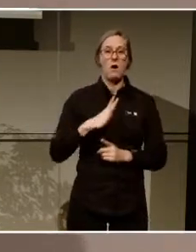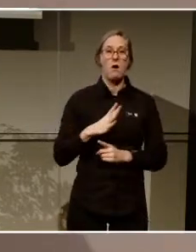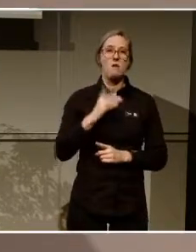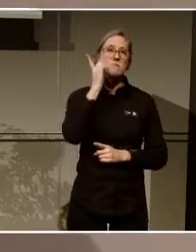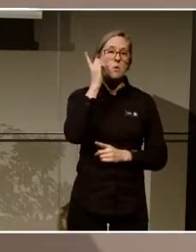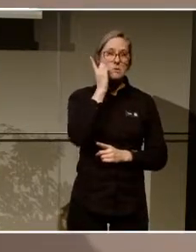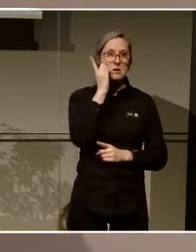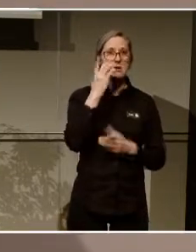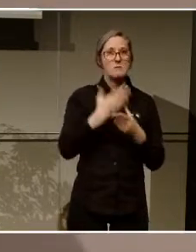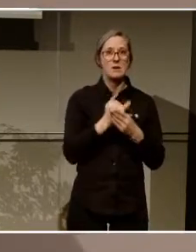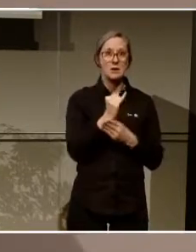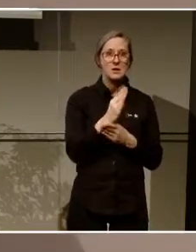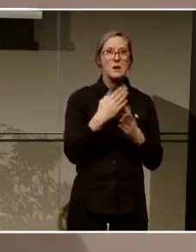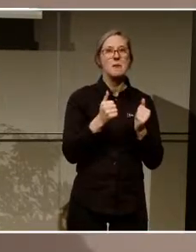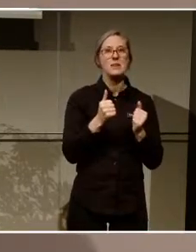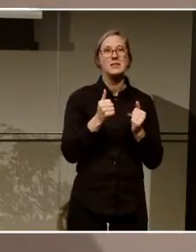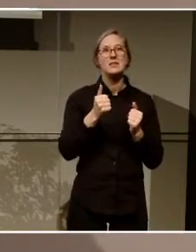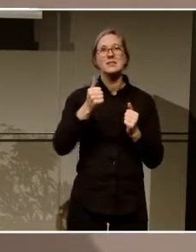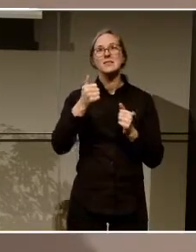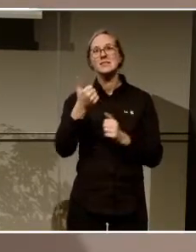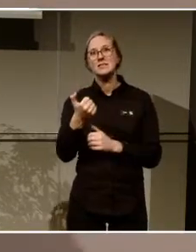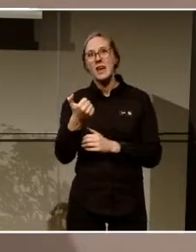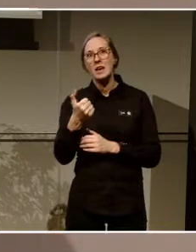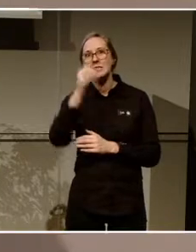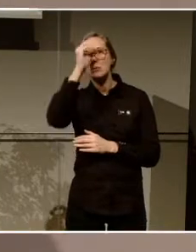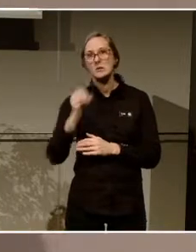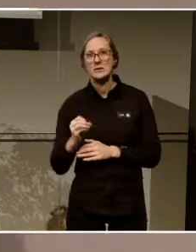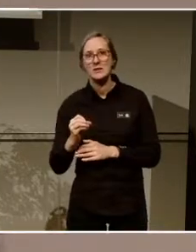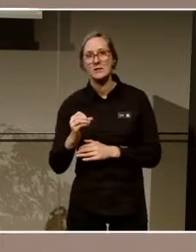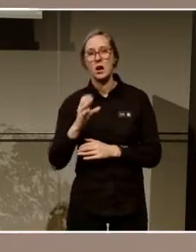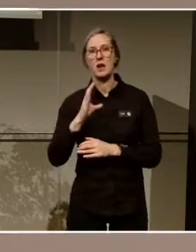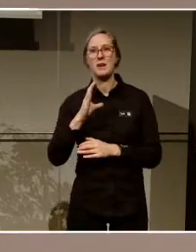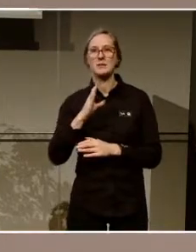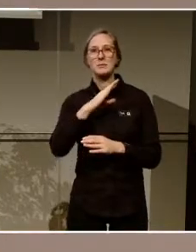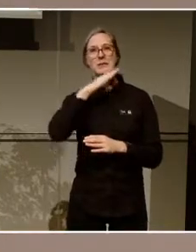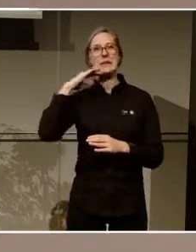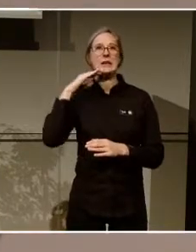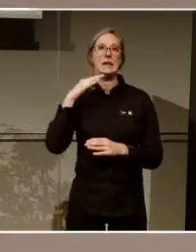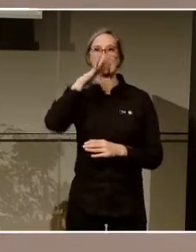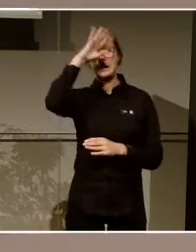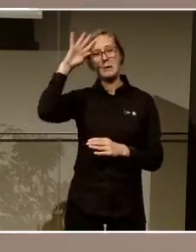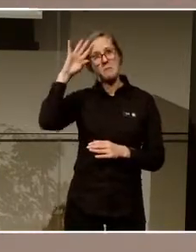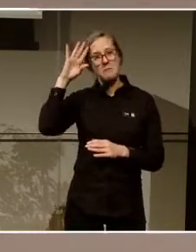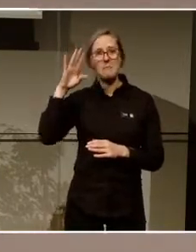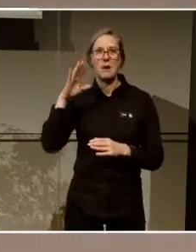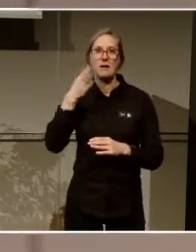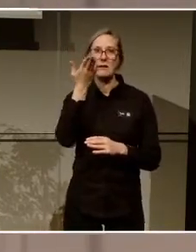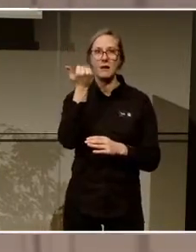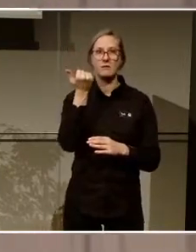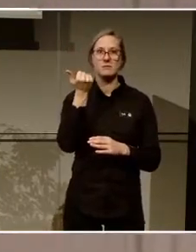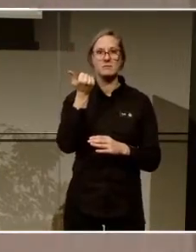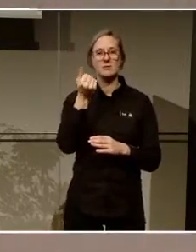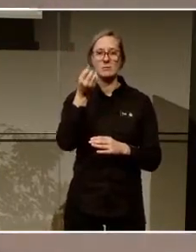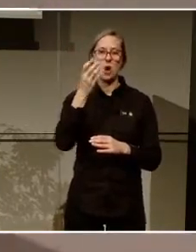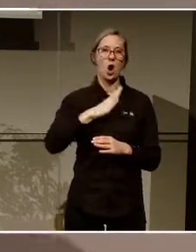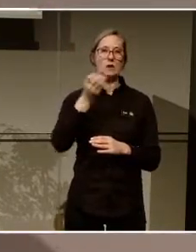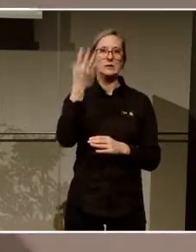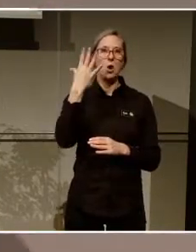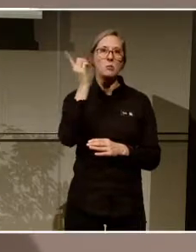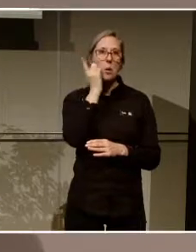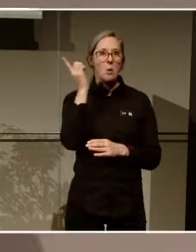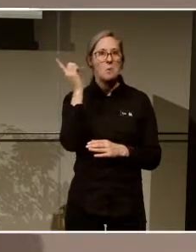det är i alla fall 60% av de som är så gamla som har en smart mobil. Som har installerat mobil BankID. Men då kanske man som... med